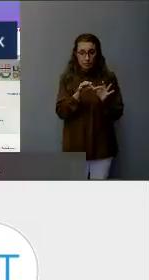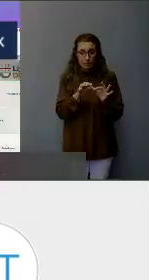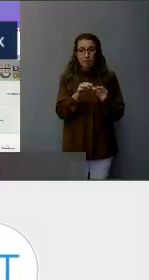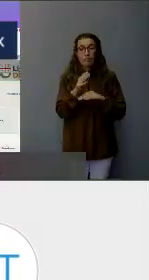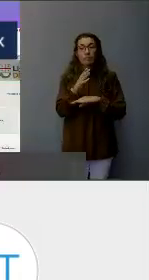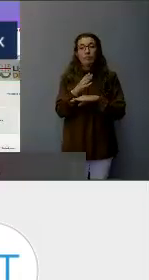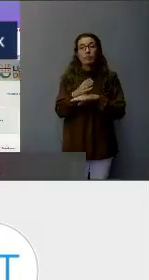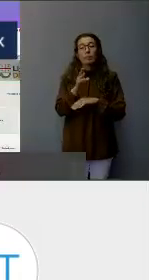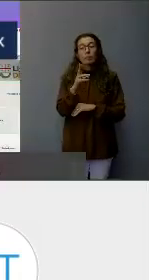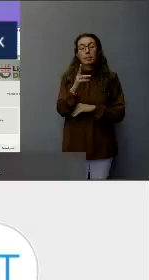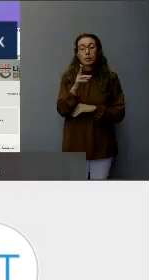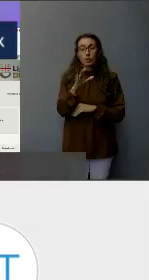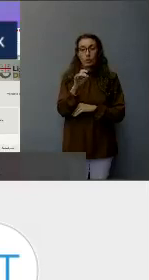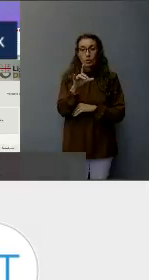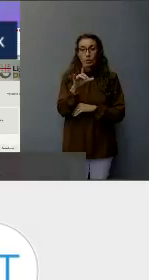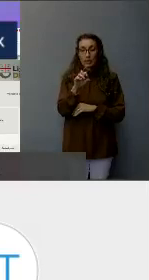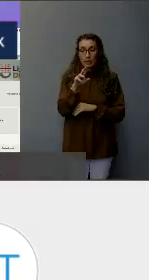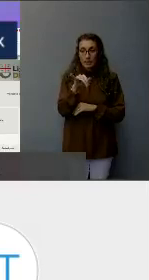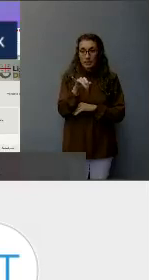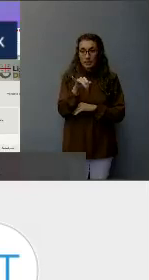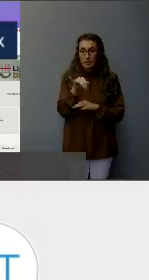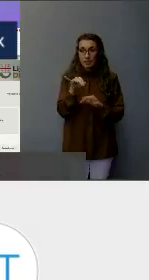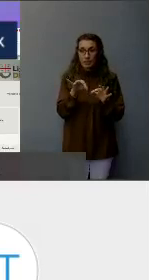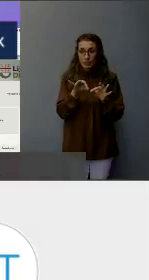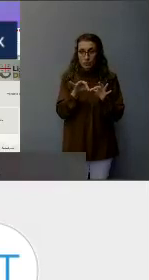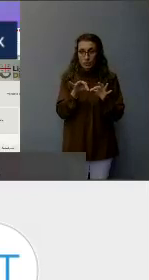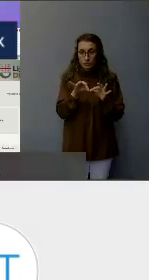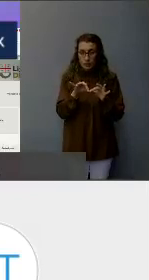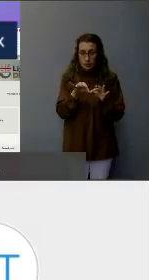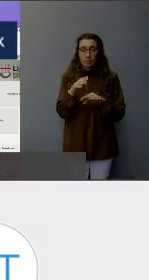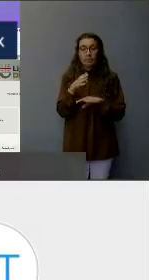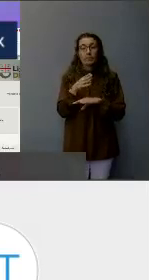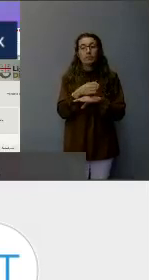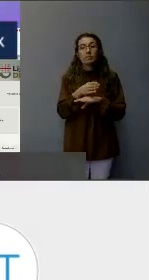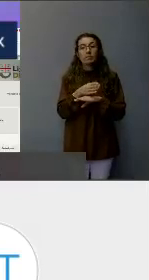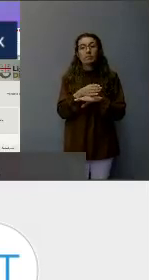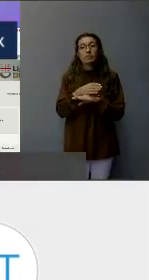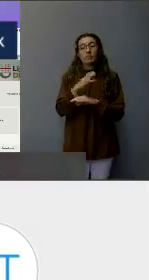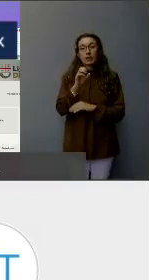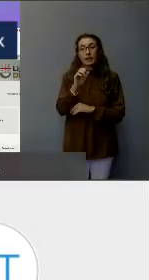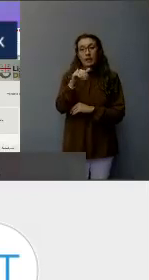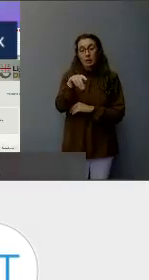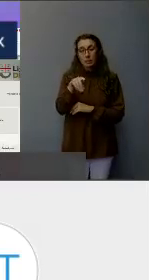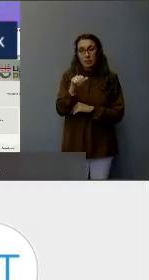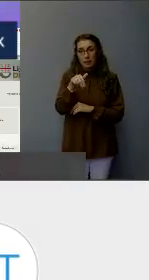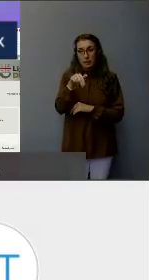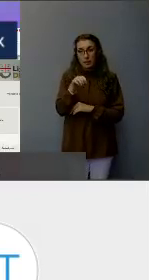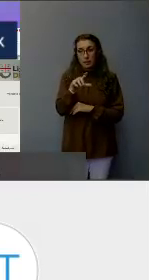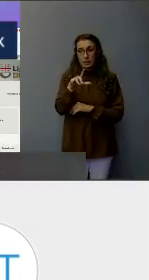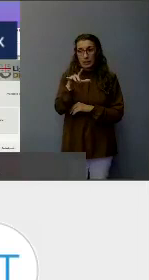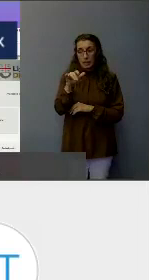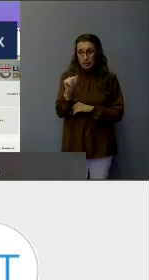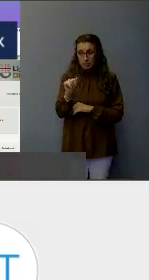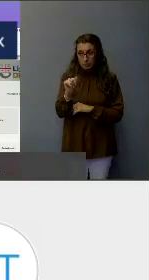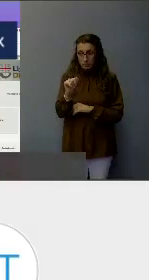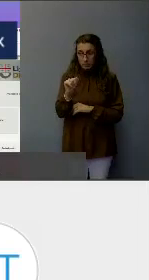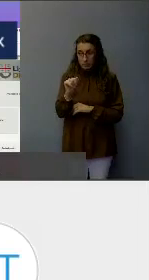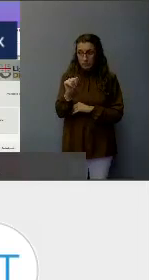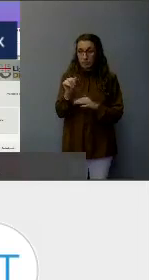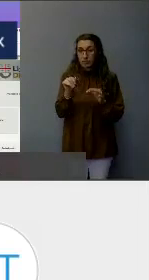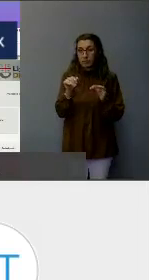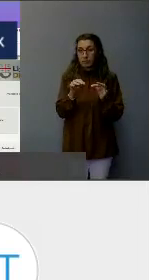consigliera bruccoleri per moreno le consigliere campanella pro